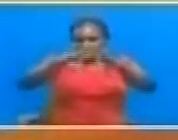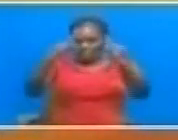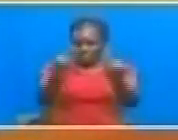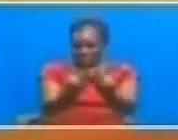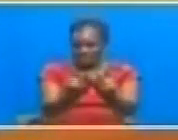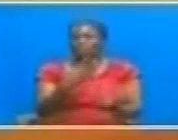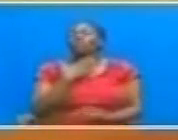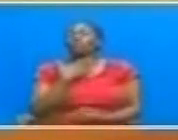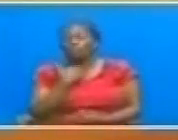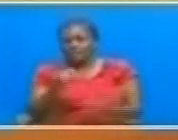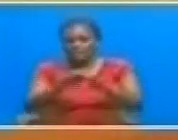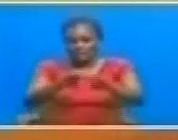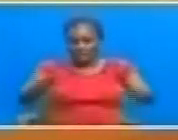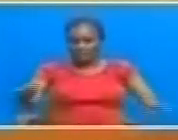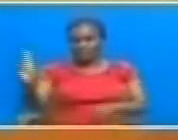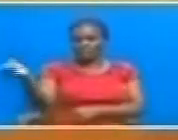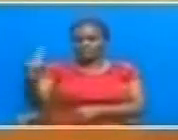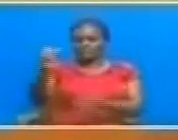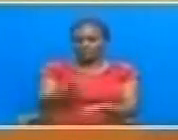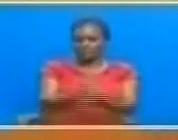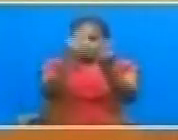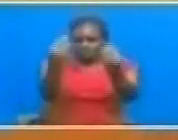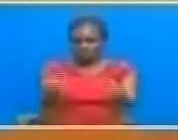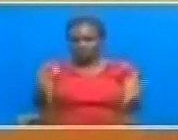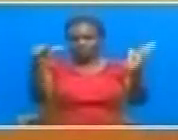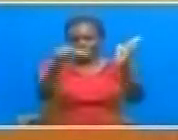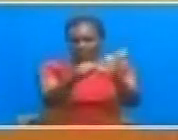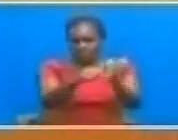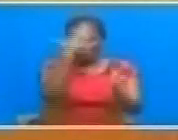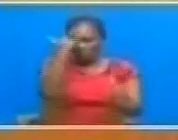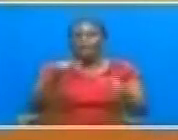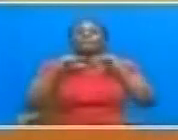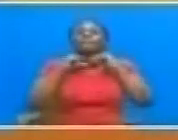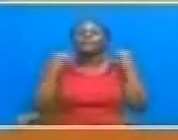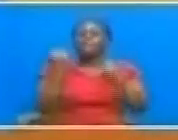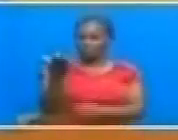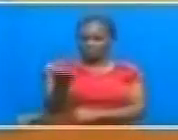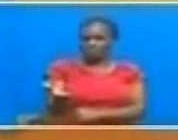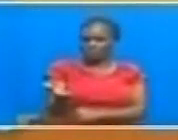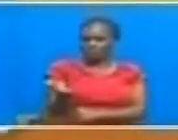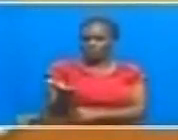hiyo inaitaka wizara ya ardhi kusaidia kutatua mzozo huo kwa kuwa kasisi huyo tayari